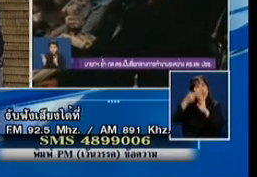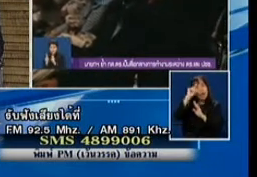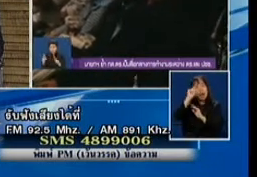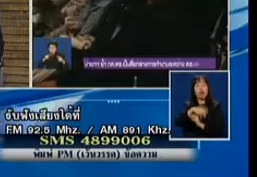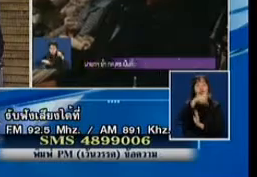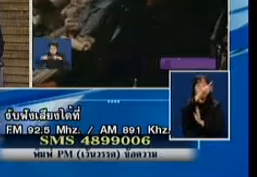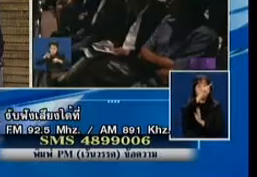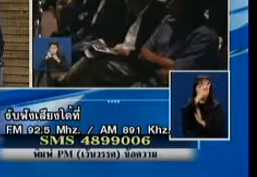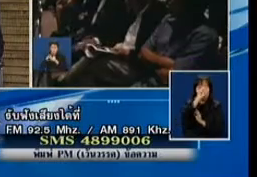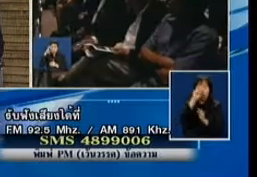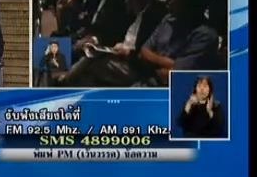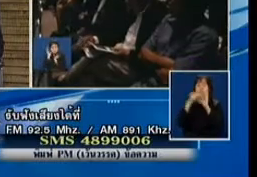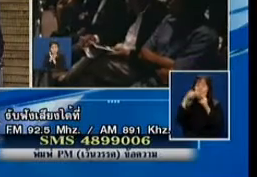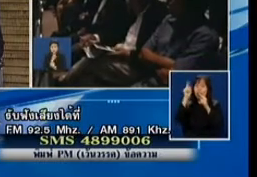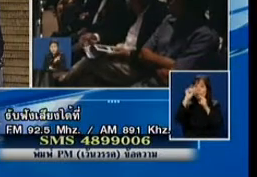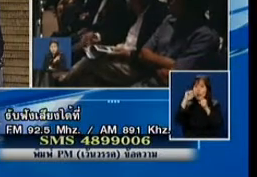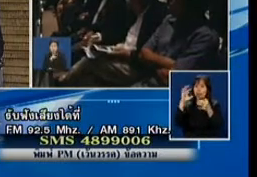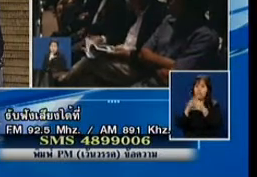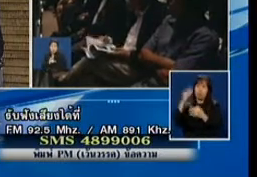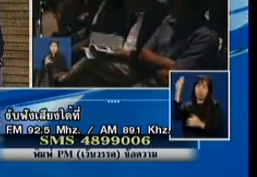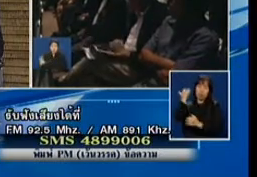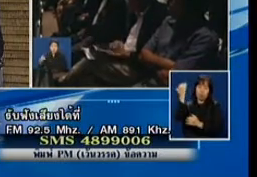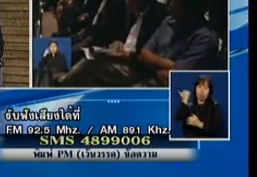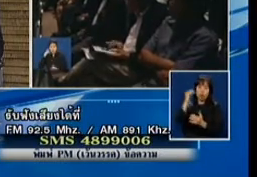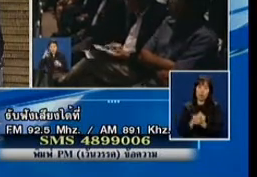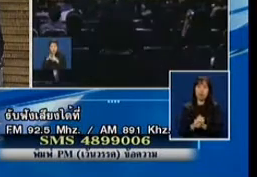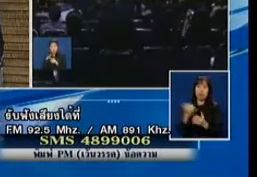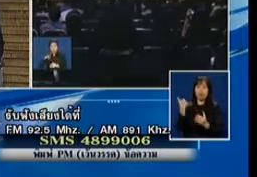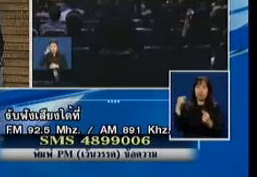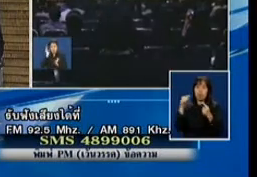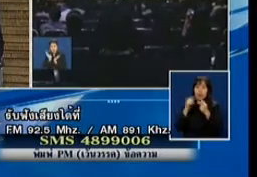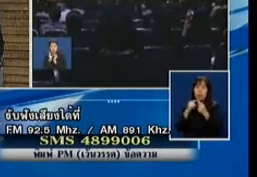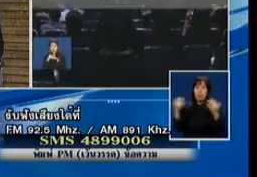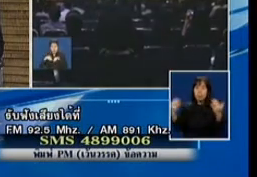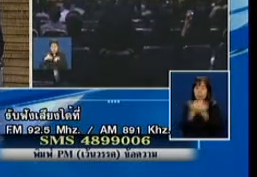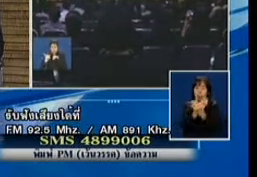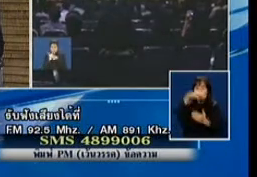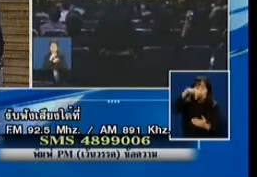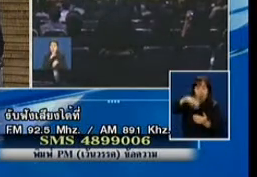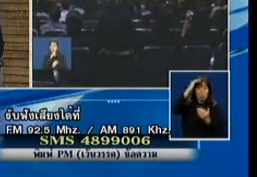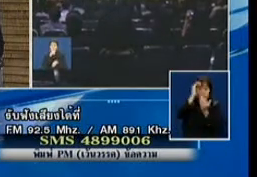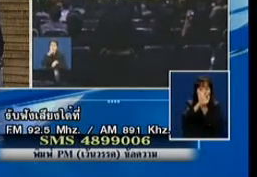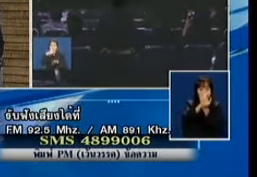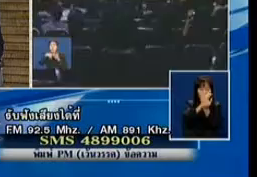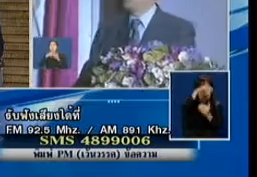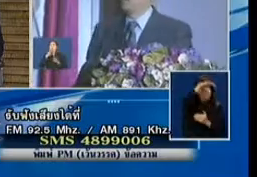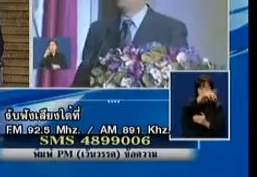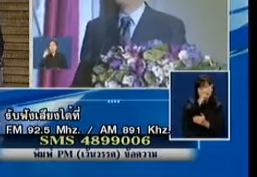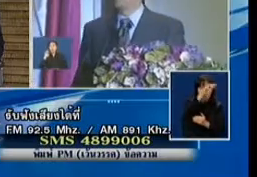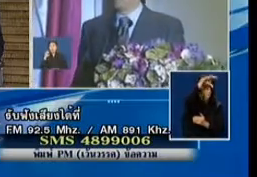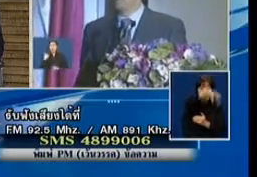ตร.นั้นเนี่ยเกิดขึ้นเมื่อครั้งที่เรามีการจะเปลี่ยนมีตำรวจมาเป็นสำนักงานตำรวจแห่งชาติครับ